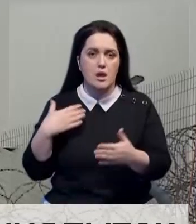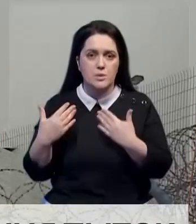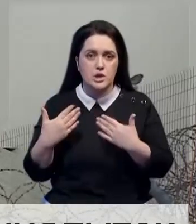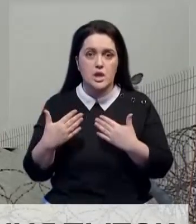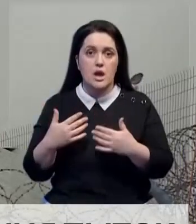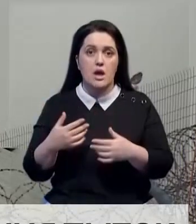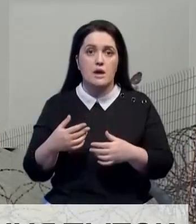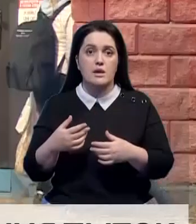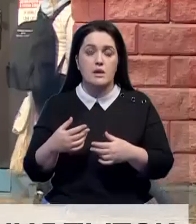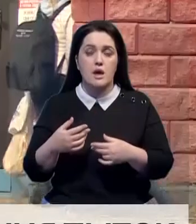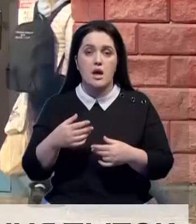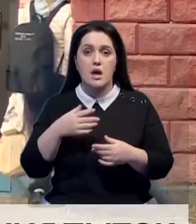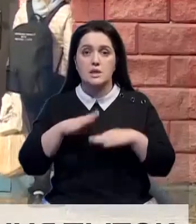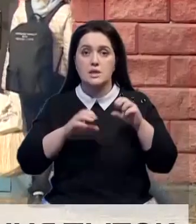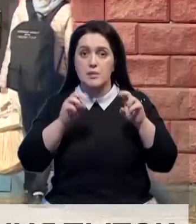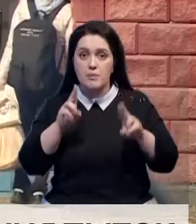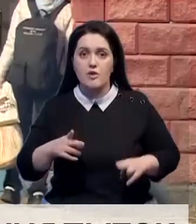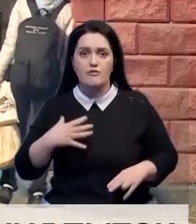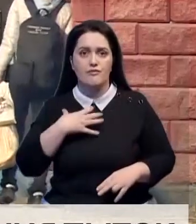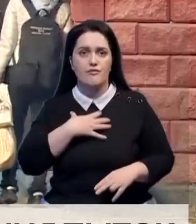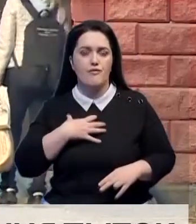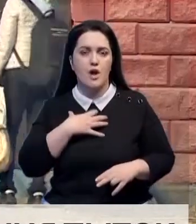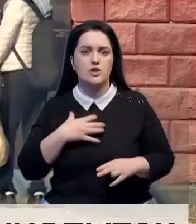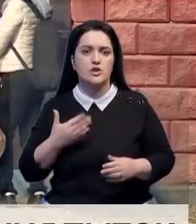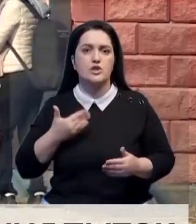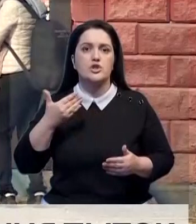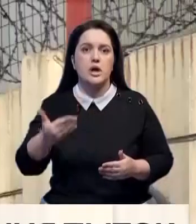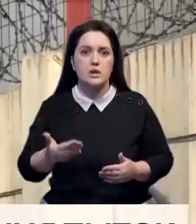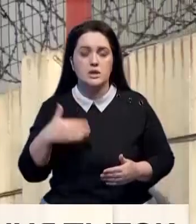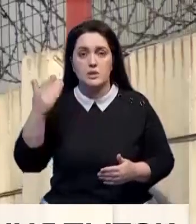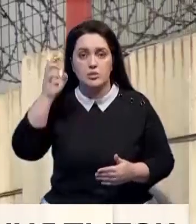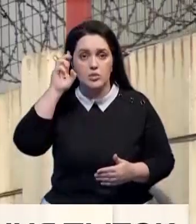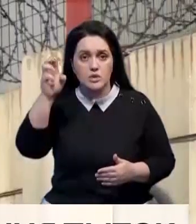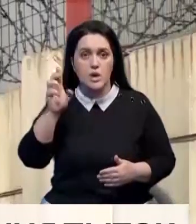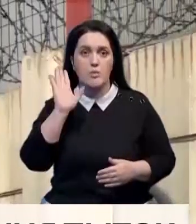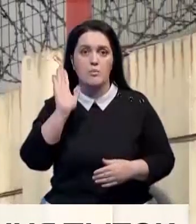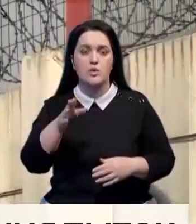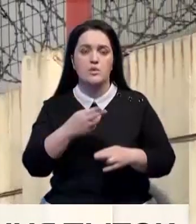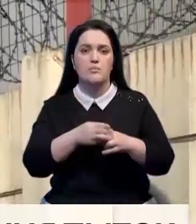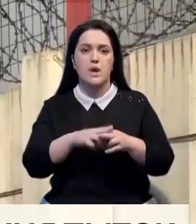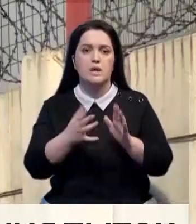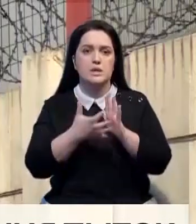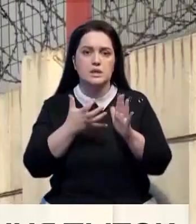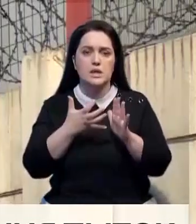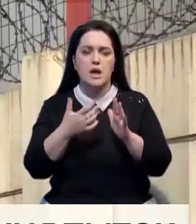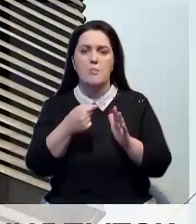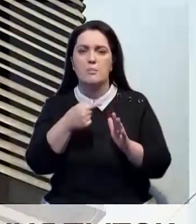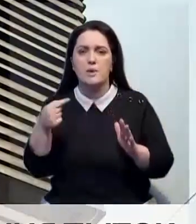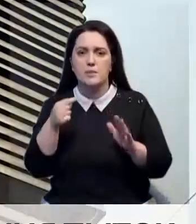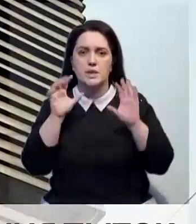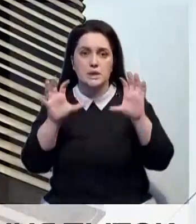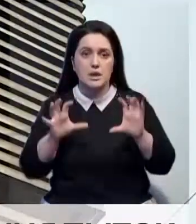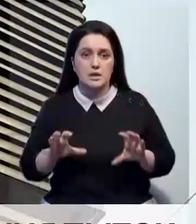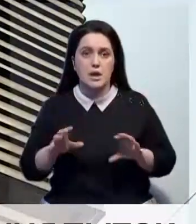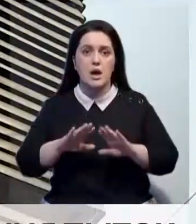достоинство обращения. Как отмечают эксперты, это важный шаг со стороны государства. Таким образом, будут устранены недостатки и пробелы в